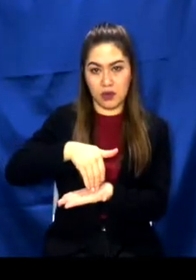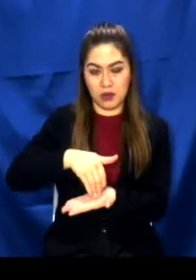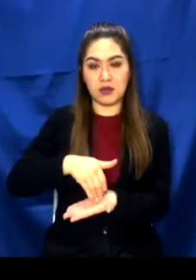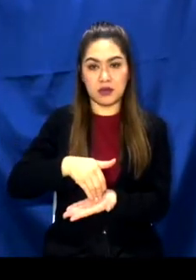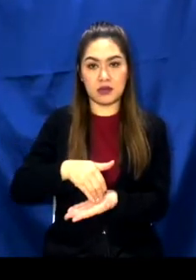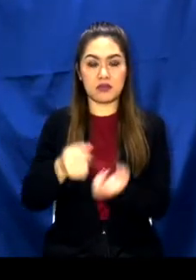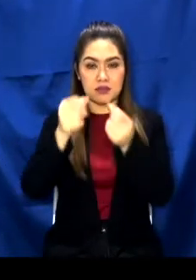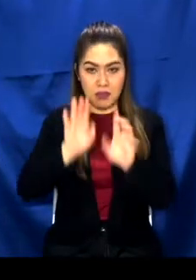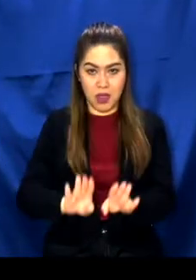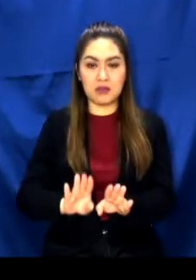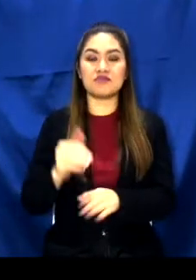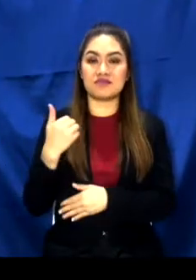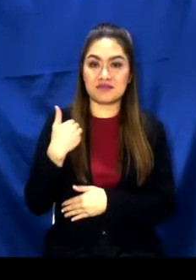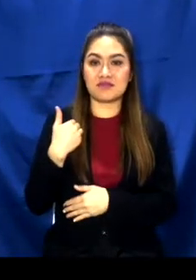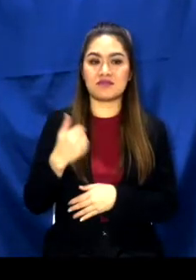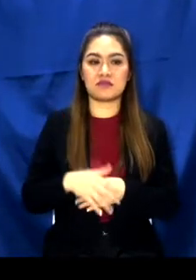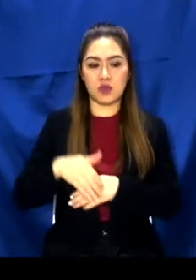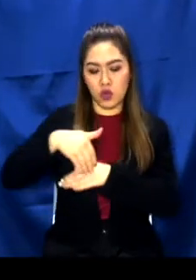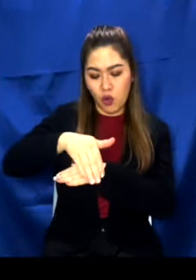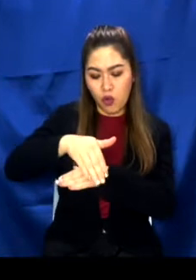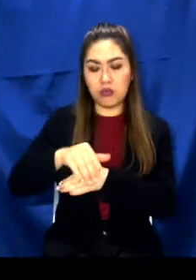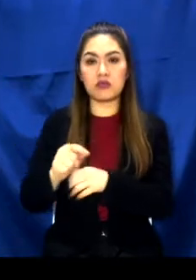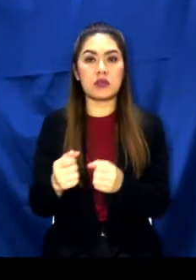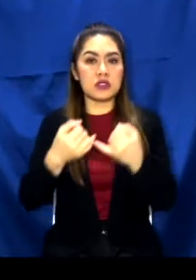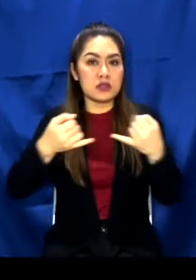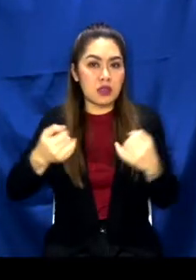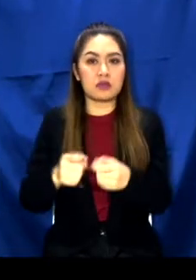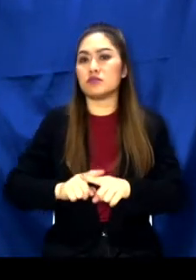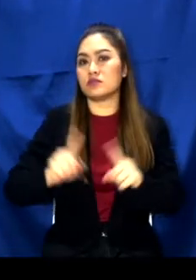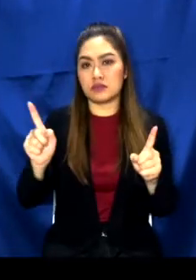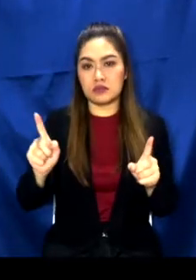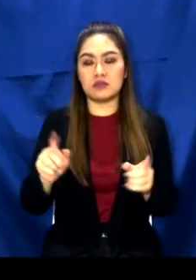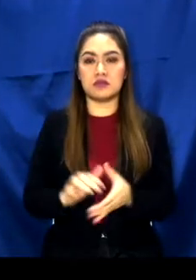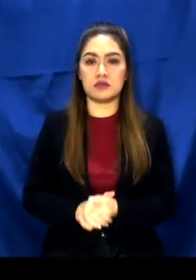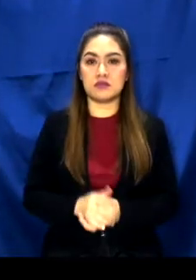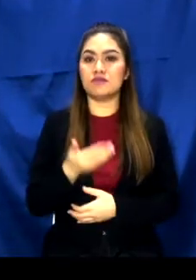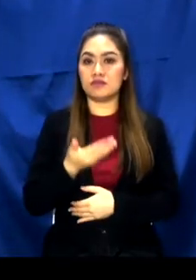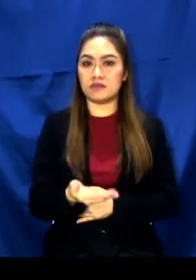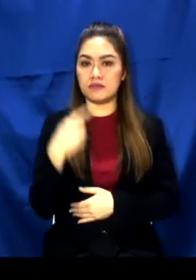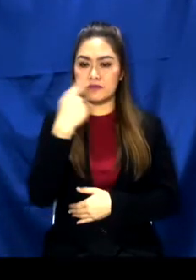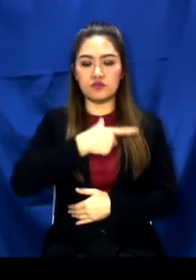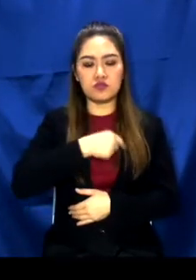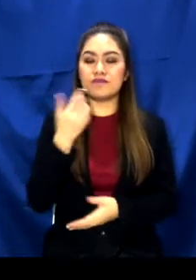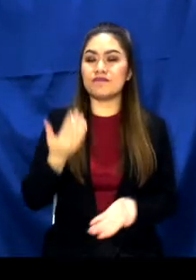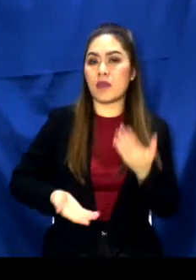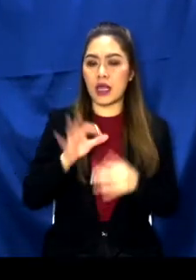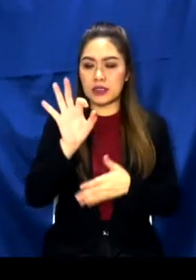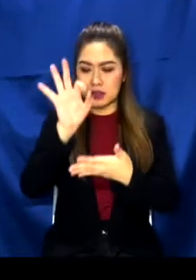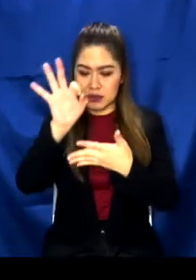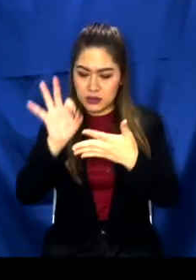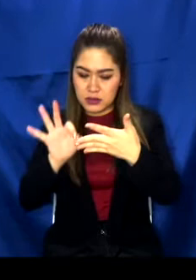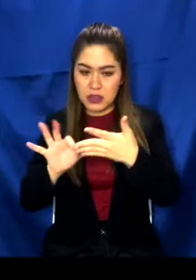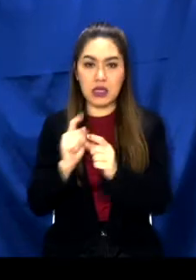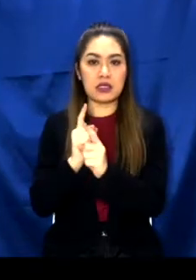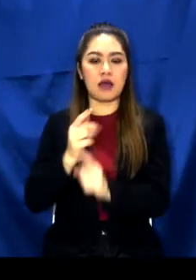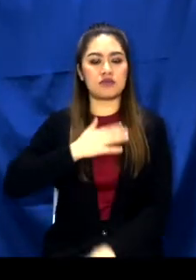งเอาไว้ข้างนอกสุดเส้นมันก็จะออกอีกแนวนึงตรงเนี้ยใครชอบแบบไหนให้เลือกแบบนั้นค่ะไม่ต้องทำต